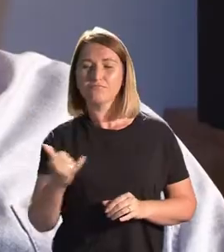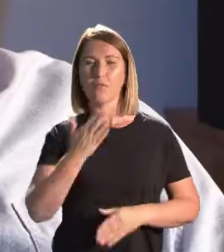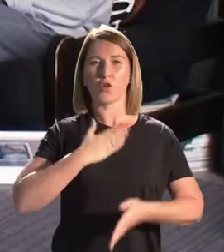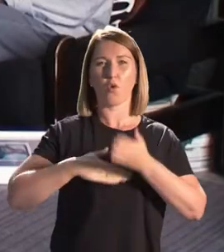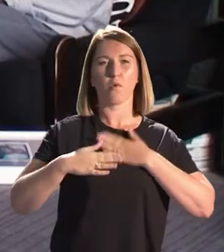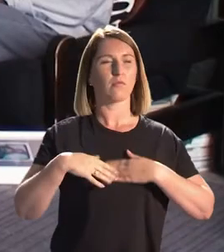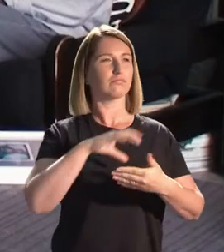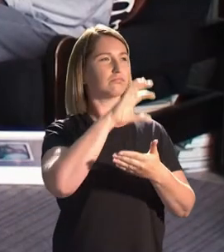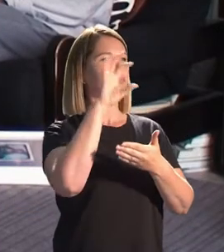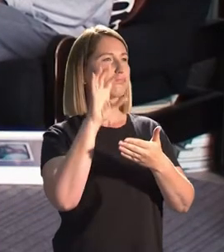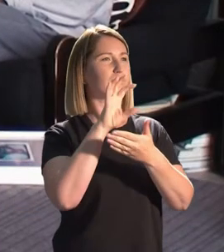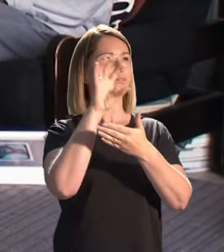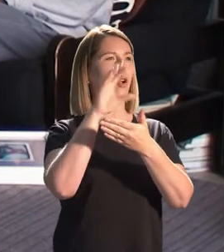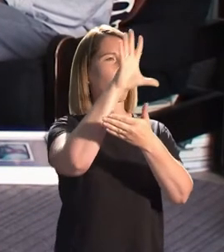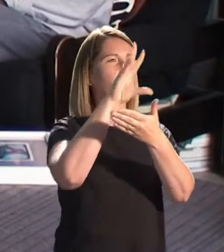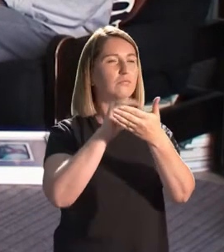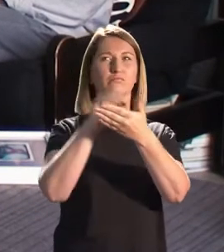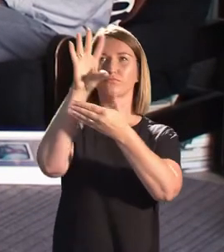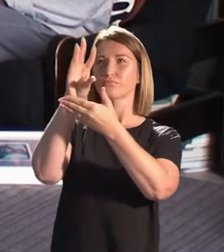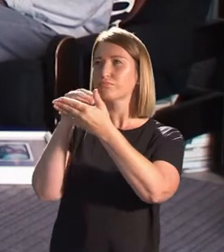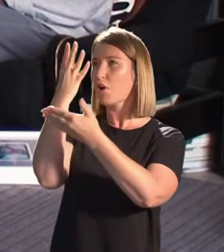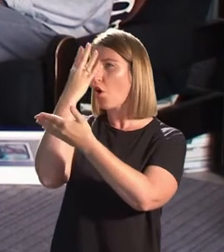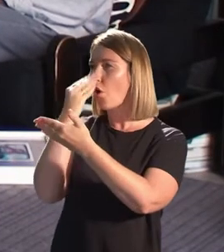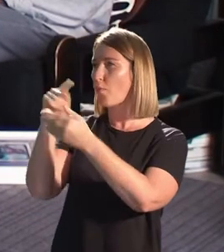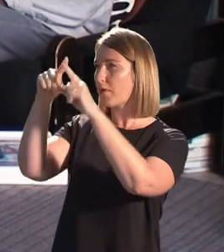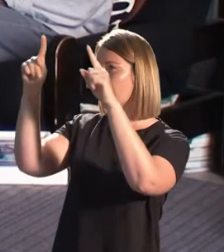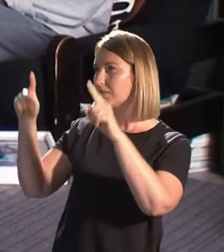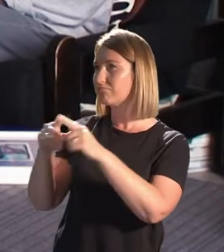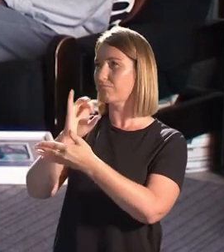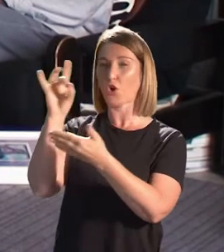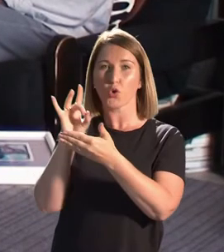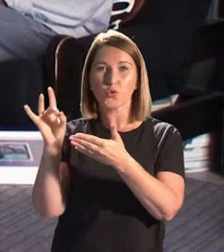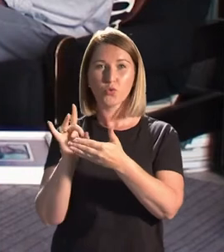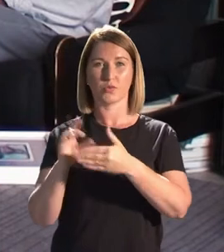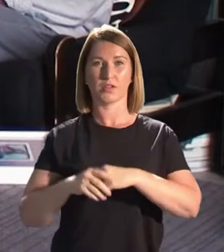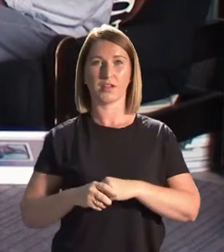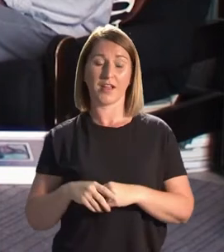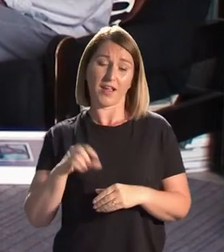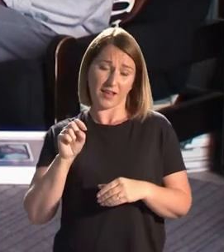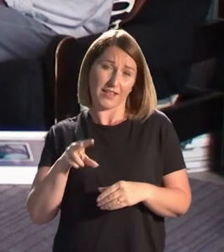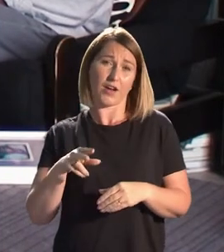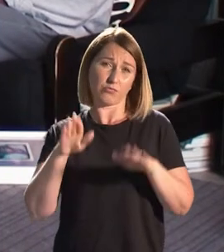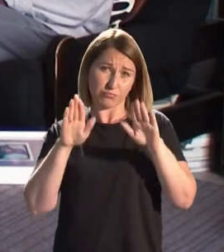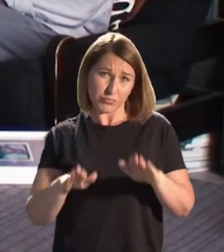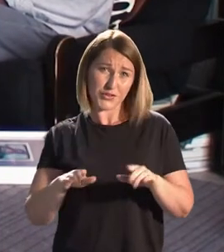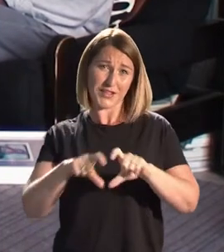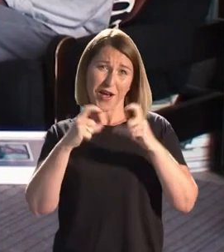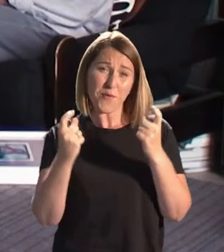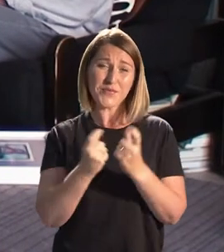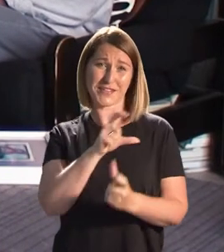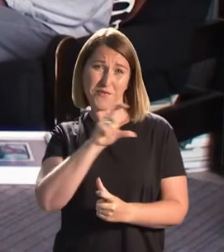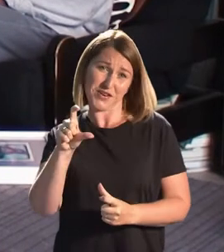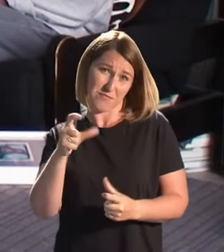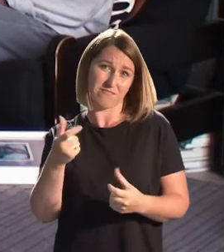patrzeć na obrazy, na rysunki. I tak mi to pozostało i ciągnę już